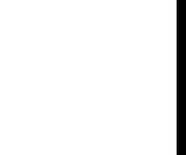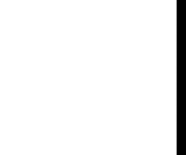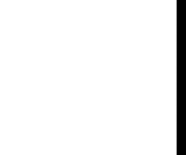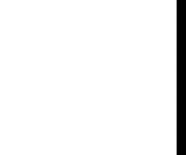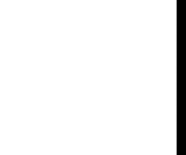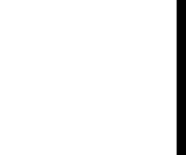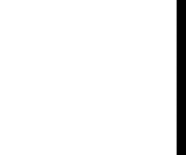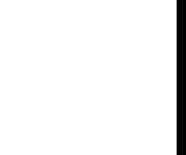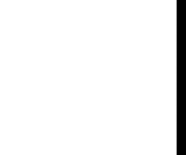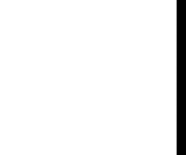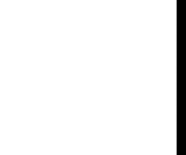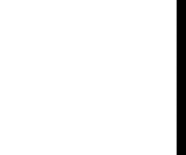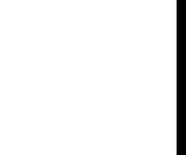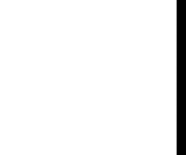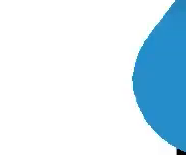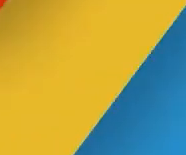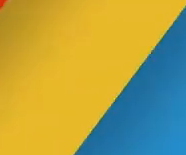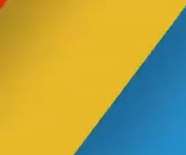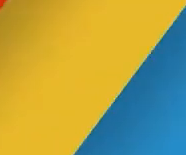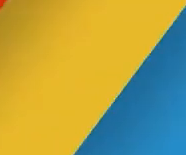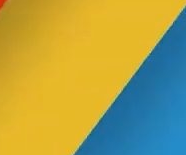Fernandino Teens TV.